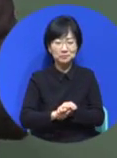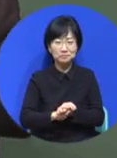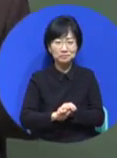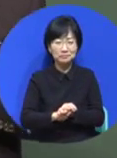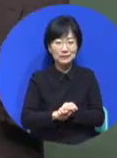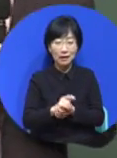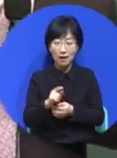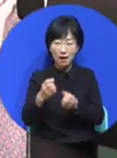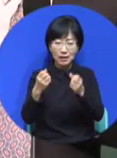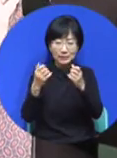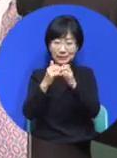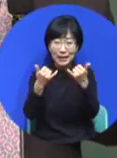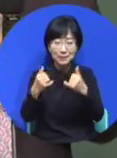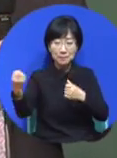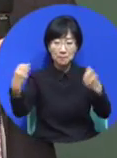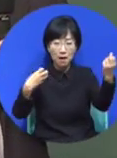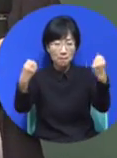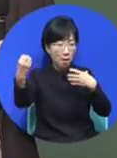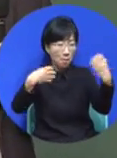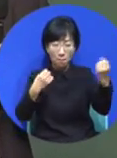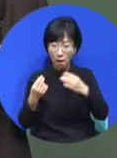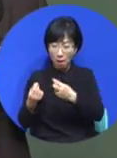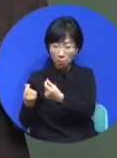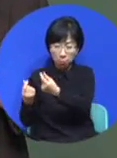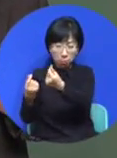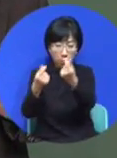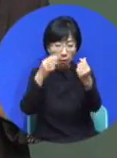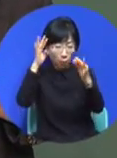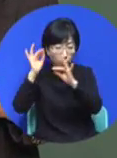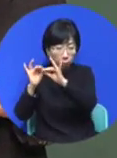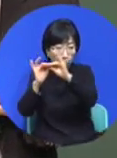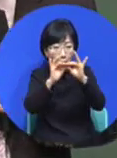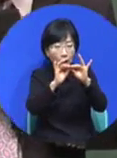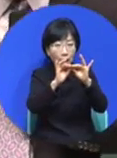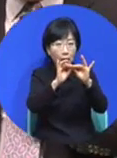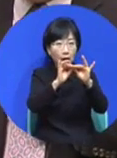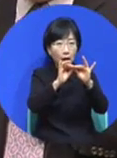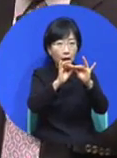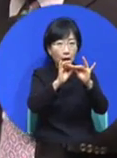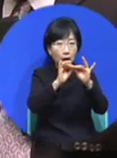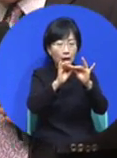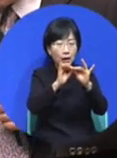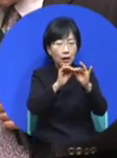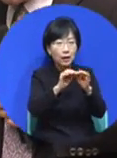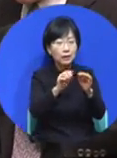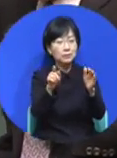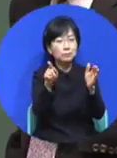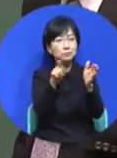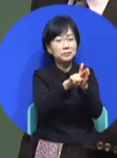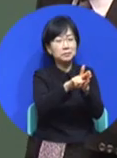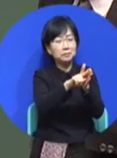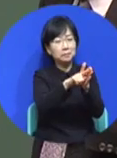생각한다니까. There are so many people who have their own opinions, and we fall into the public opinion. 그리고